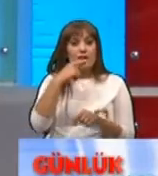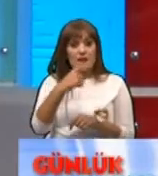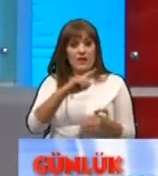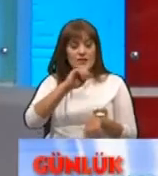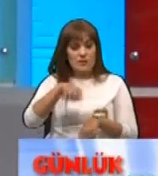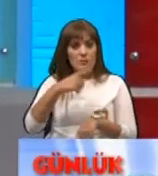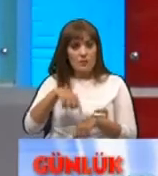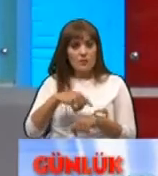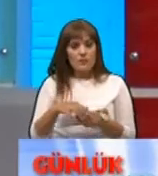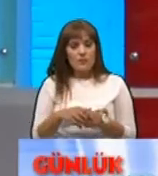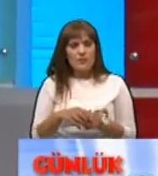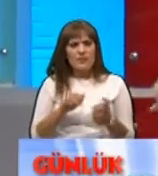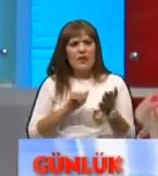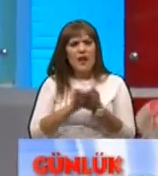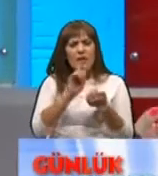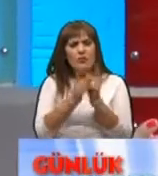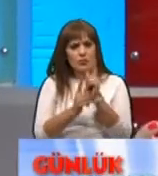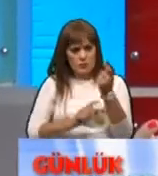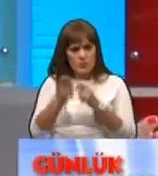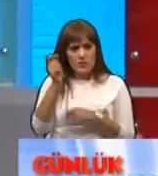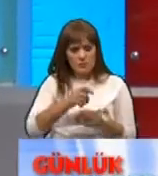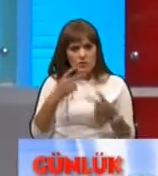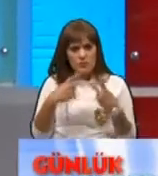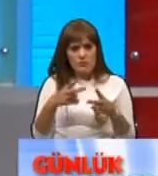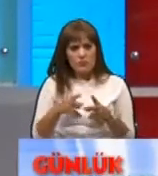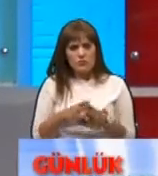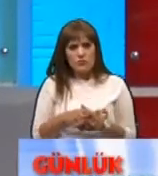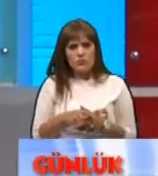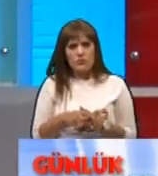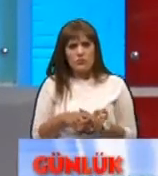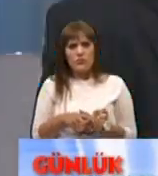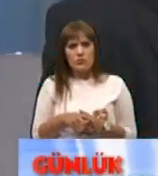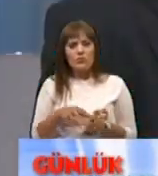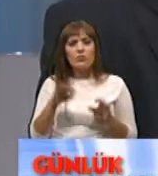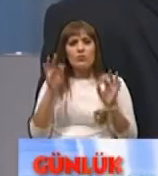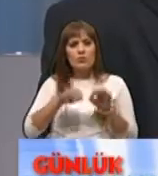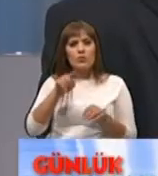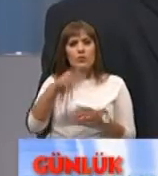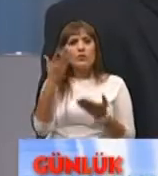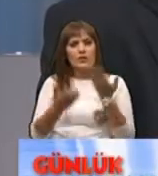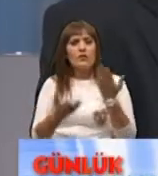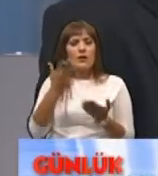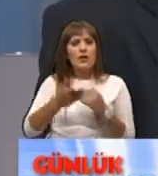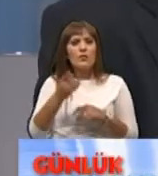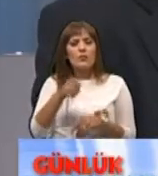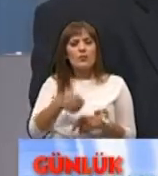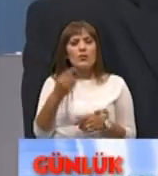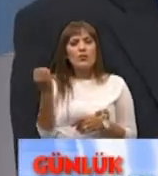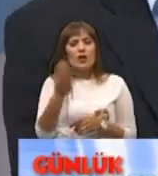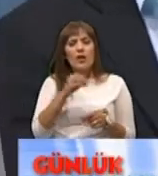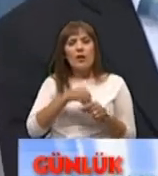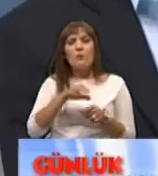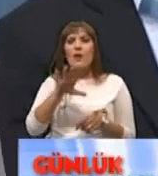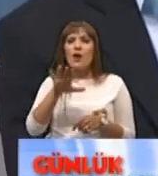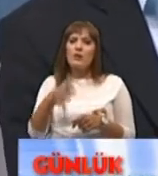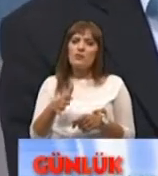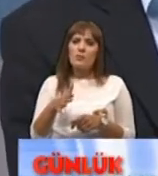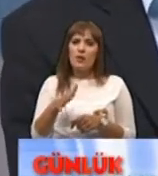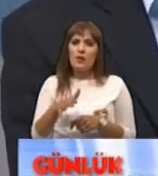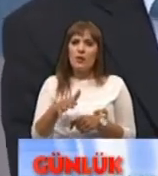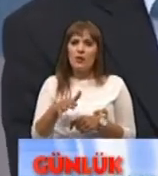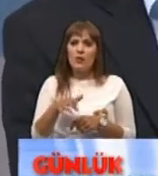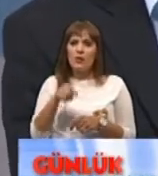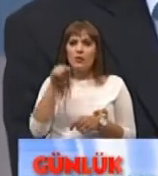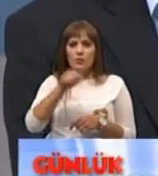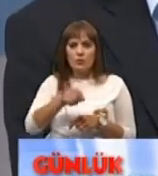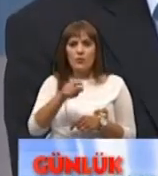dediğinde her türlü uygulamayı yapabiliyor musunuz? Mutlaka onu değerlendiriyoruz ilk başta. Yani bu acaba